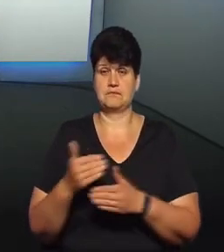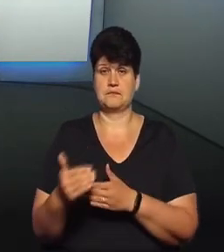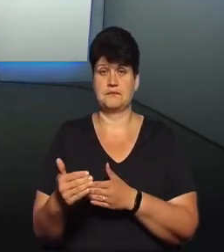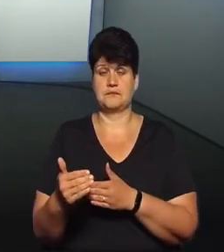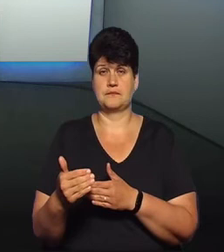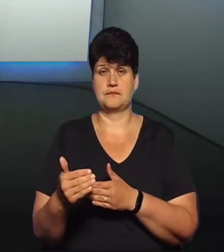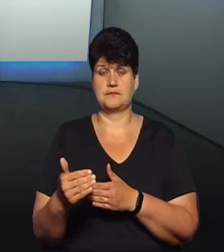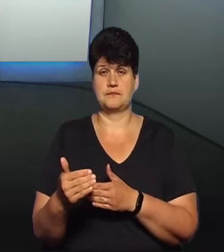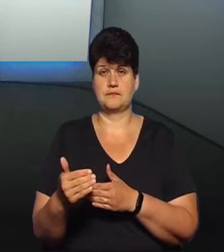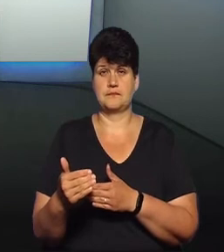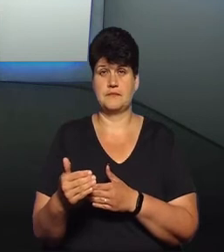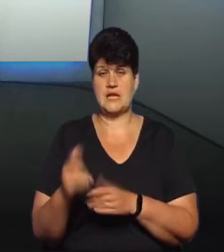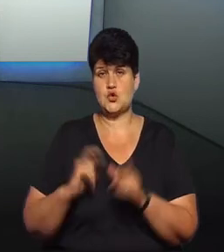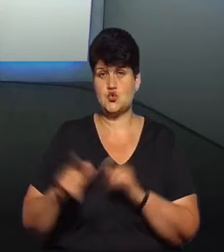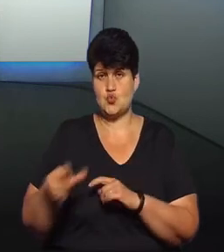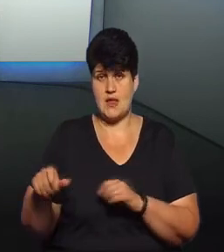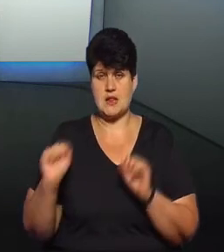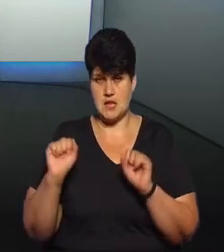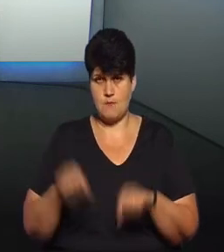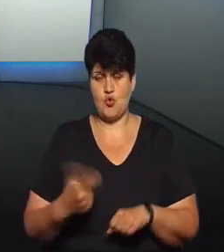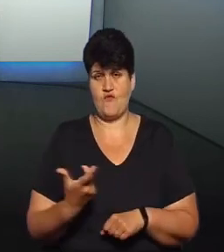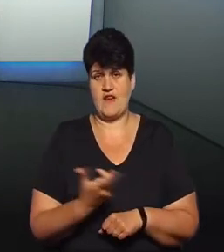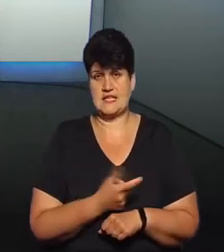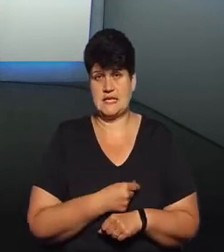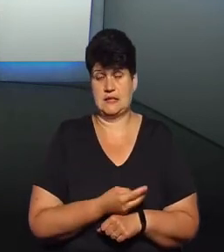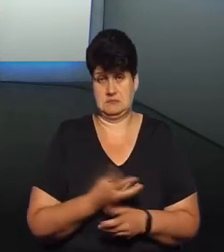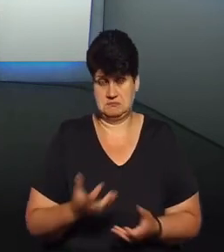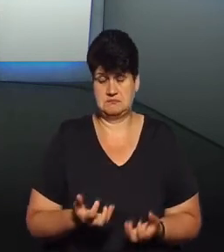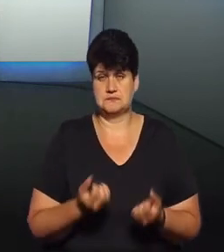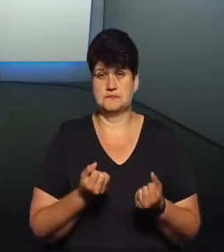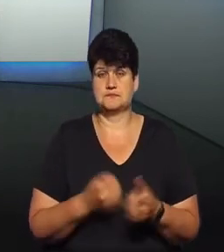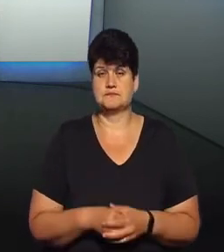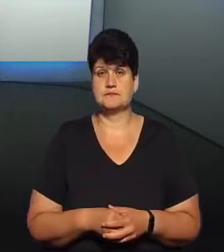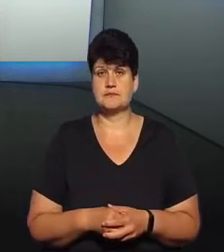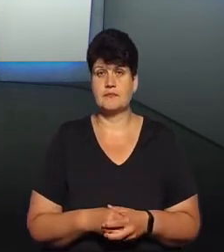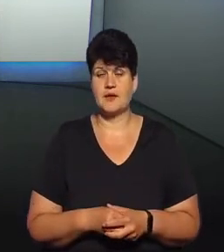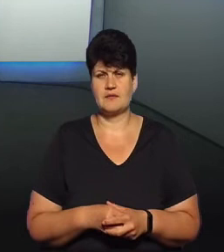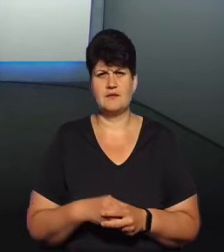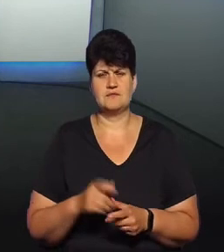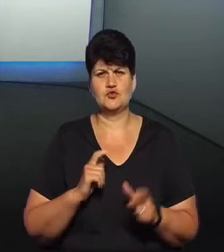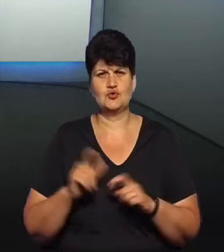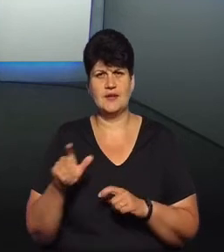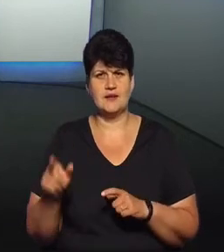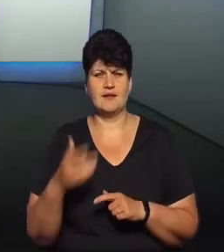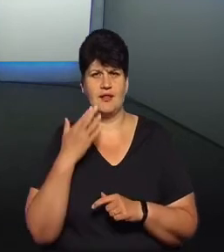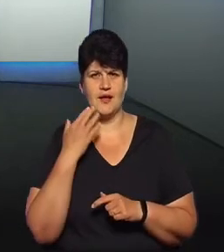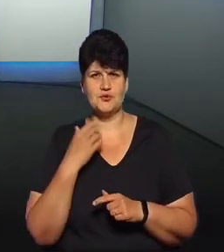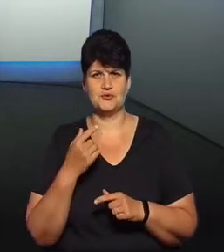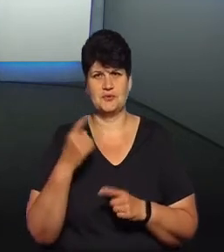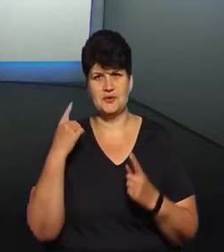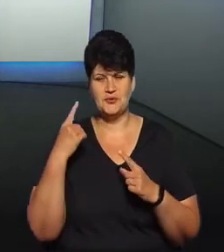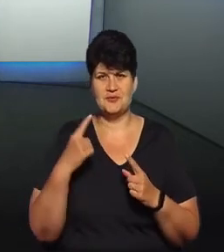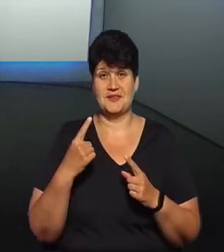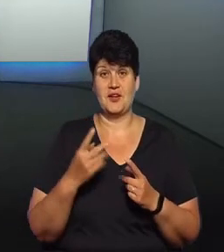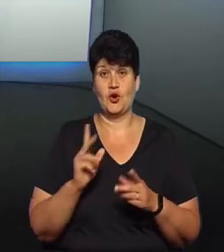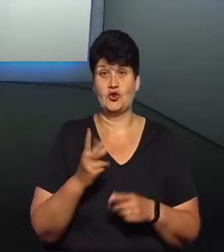студенти можуть вакцинуватися і заохочуються. В університеті легше придумати заохочення, там вакцинувався, маєш автомат і все. Ну, поки що такого немає,